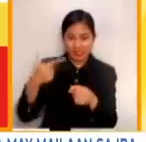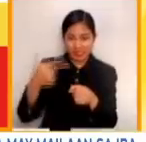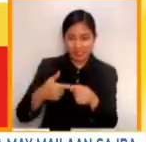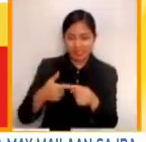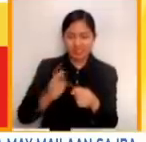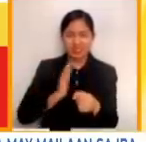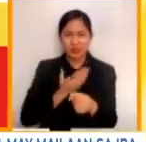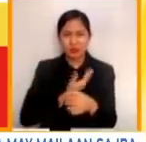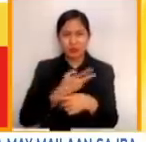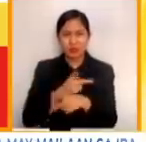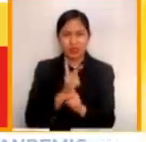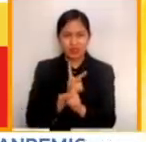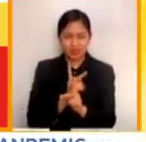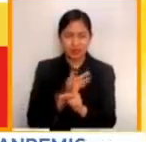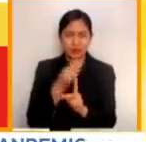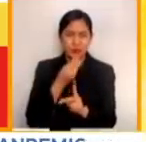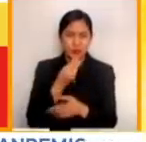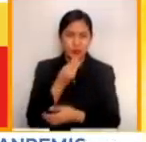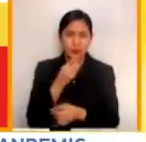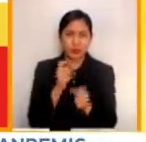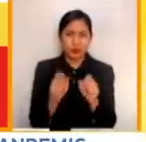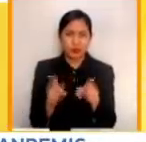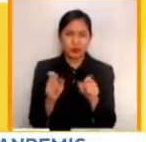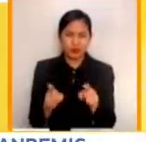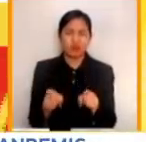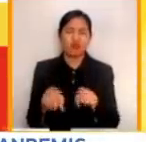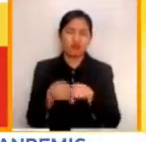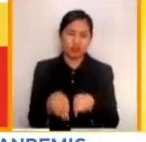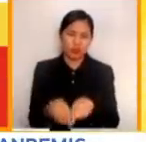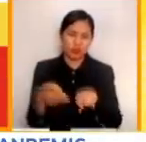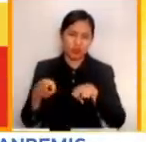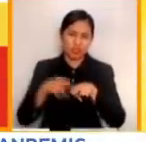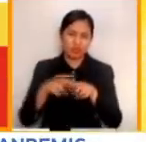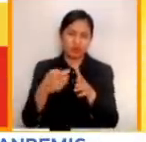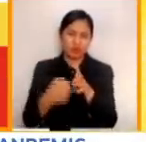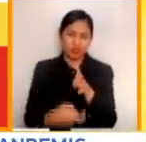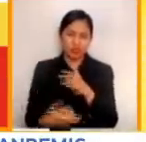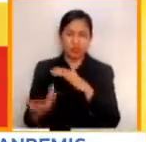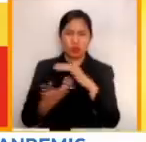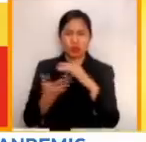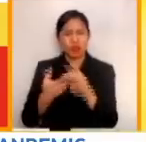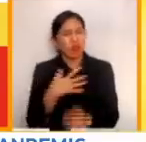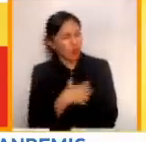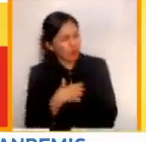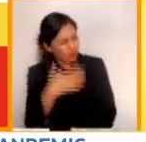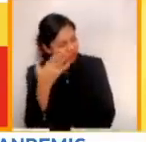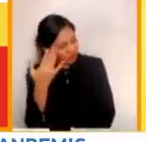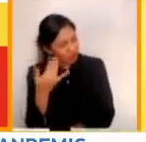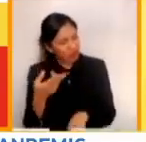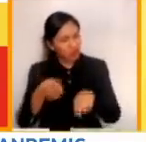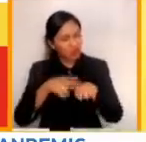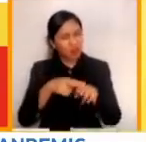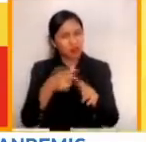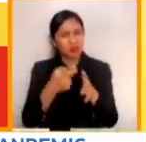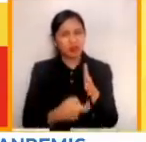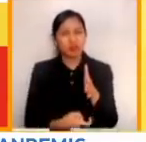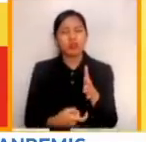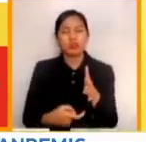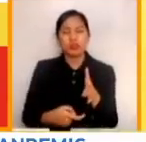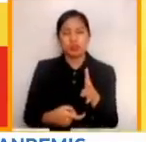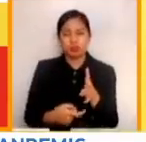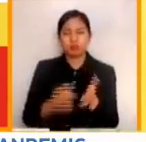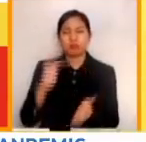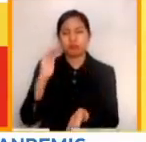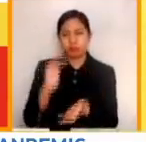namin, tataas din po. Siyempre yung mga customer magre-reklamo kung mababawasan yung kita.